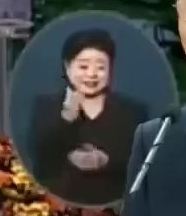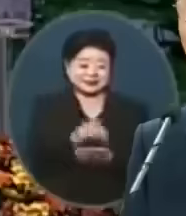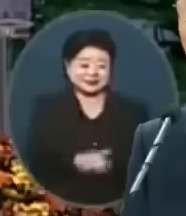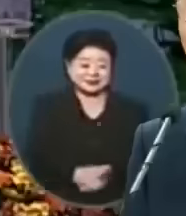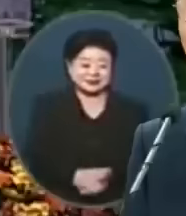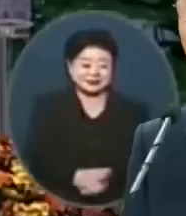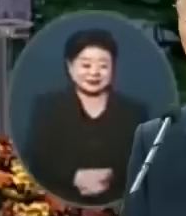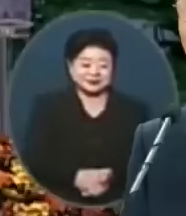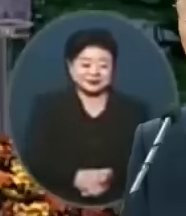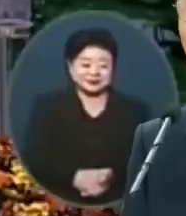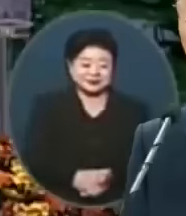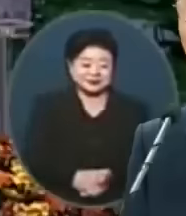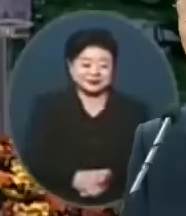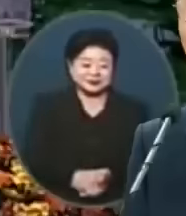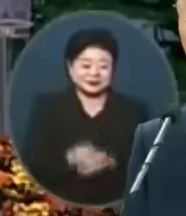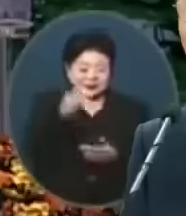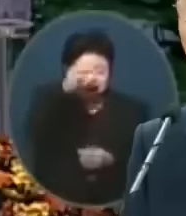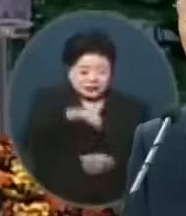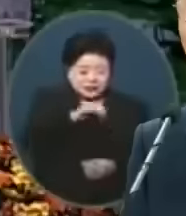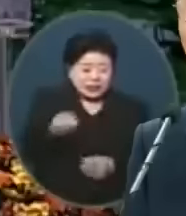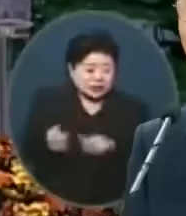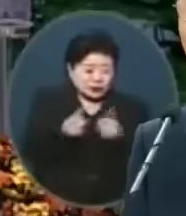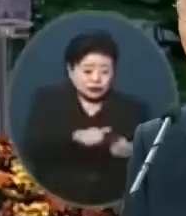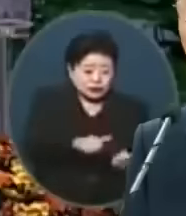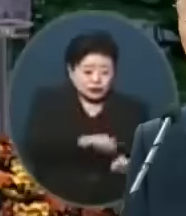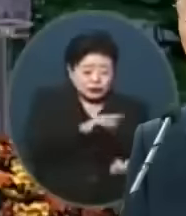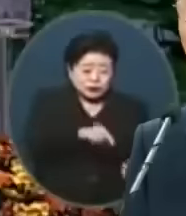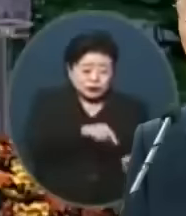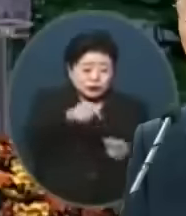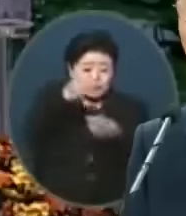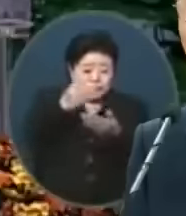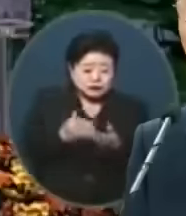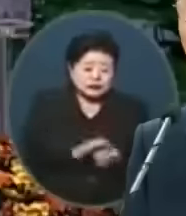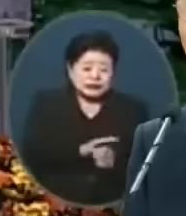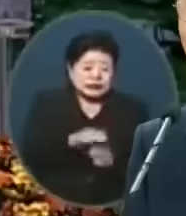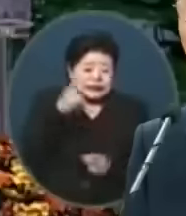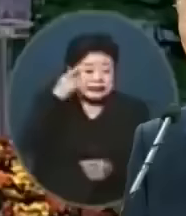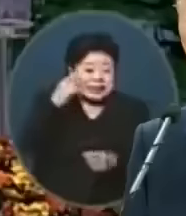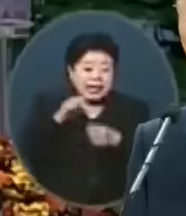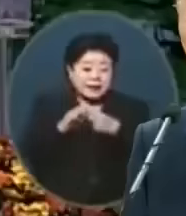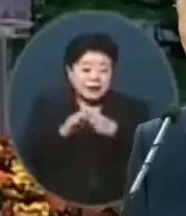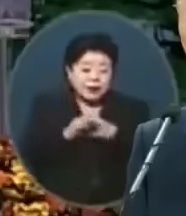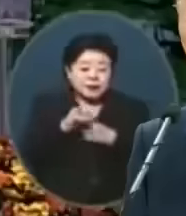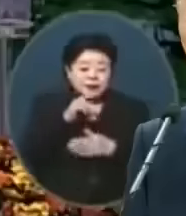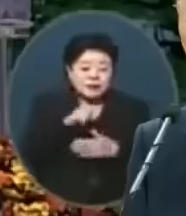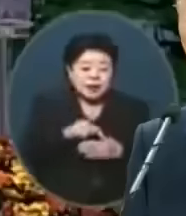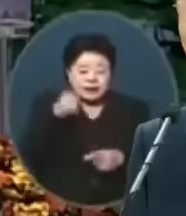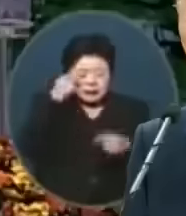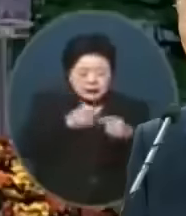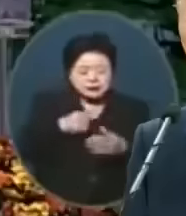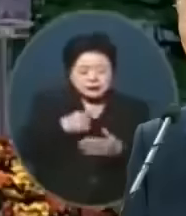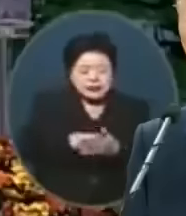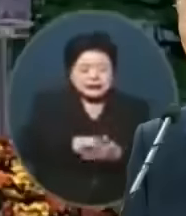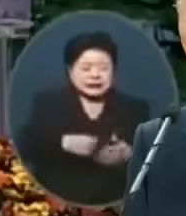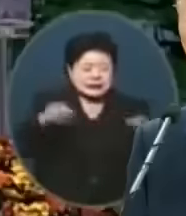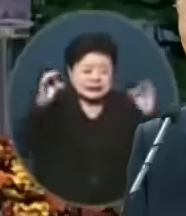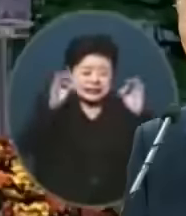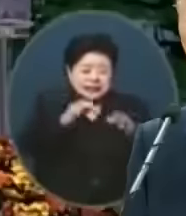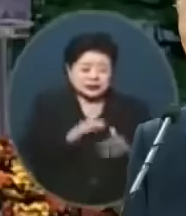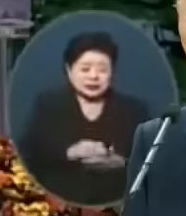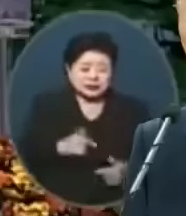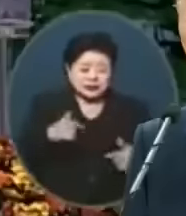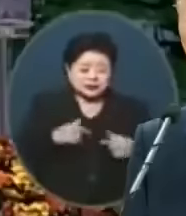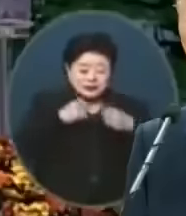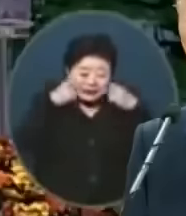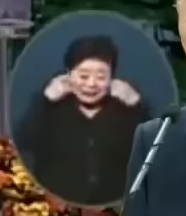것입니다. 십자가에서 죽으심으로 우리를 구원하신 그 사랑을 생각하면 마음의 슬픔과 탄식이 사라지고 기쁨과